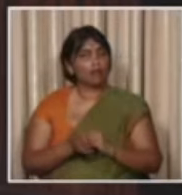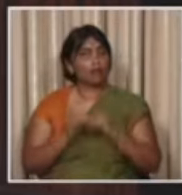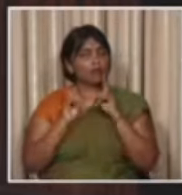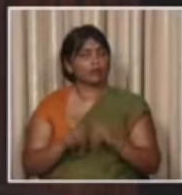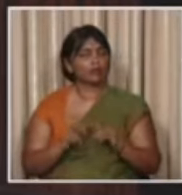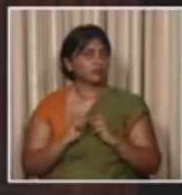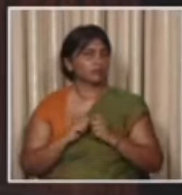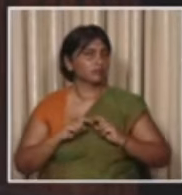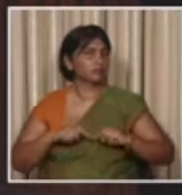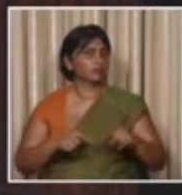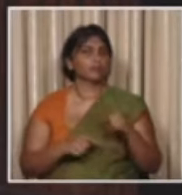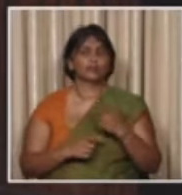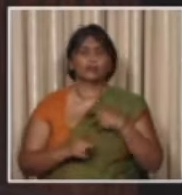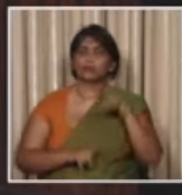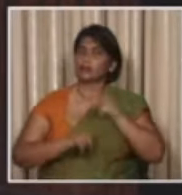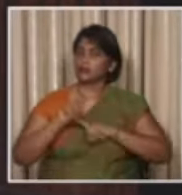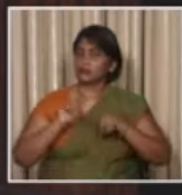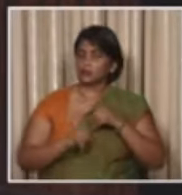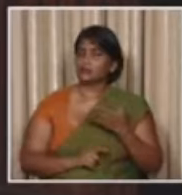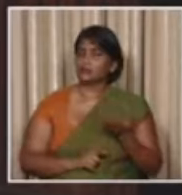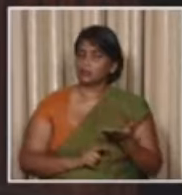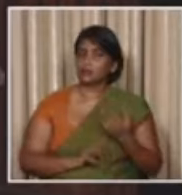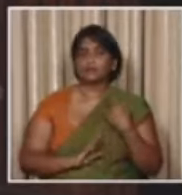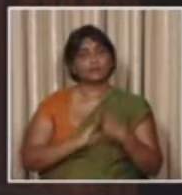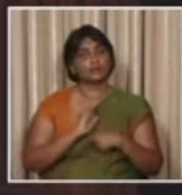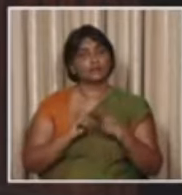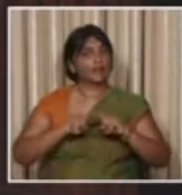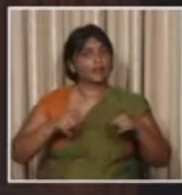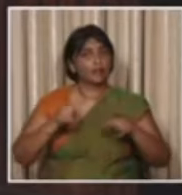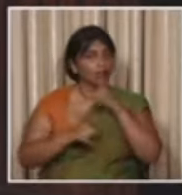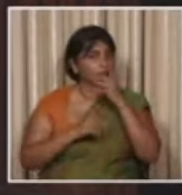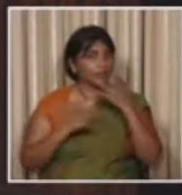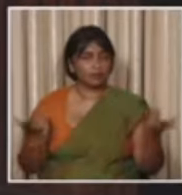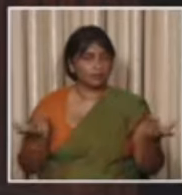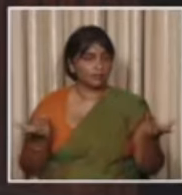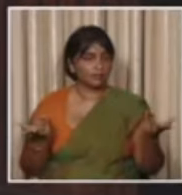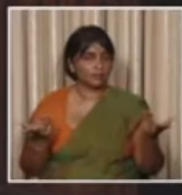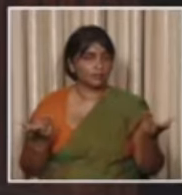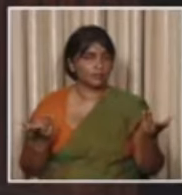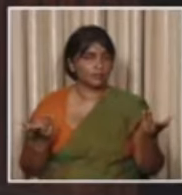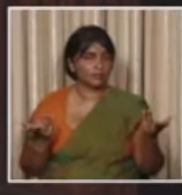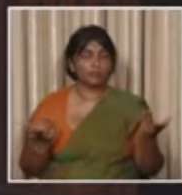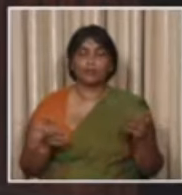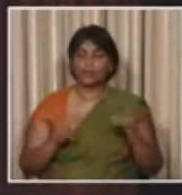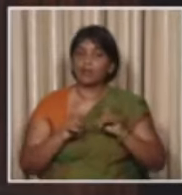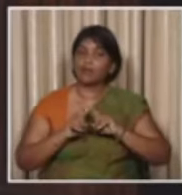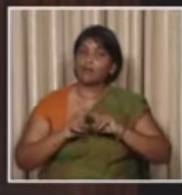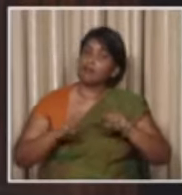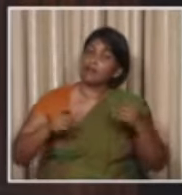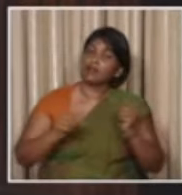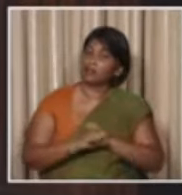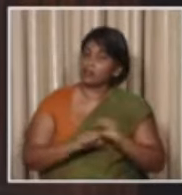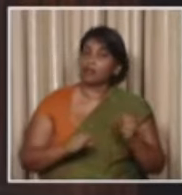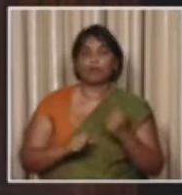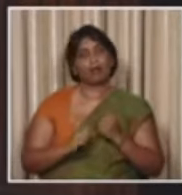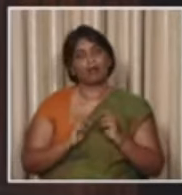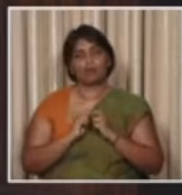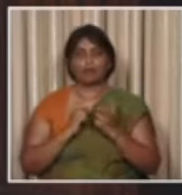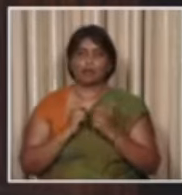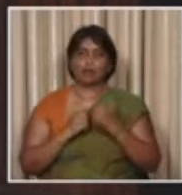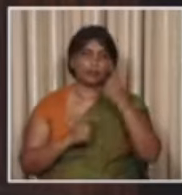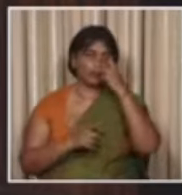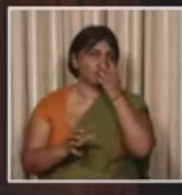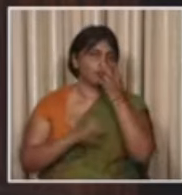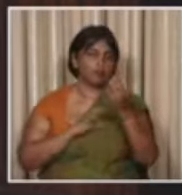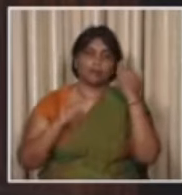දෙයක් ඇදිලා ඇවිල්ලා අපි කතා කරනවා. මේ රටේ වෙන දේවල් කතා කරන්න නැද්ද? ඔන්න වෙන මොනවත් නැත්නම් එහෙම අපි ගමන් නැහැ කතා කරාට. පාස්කු